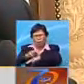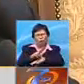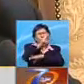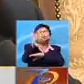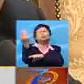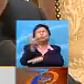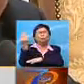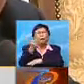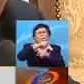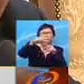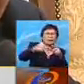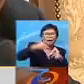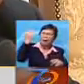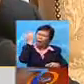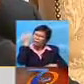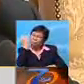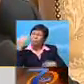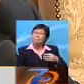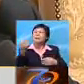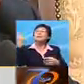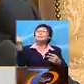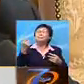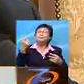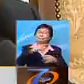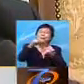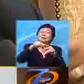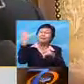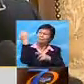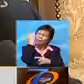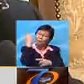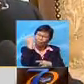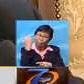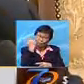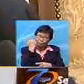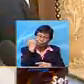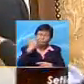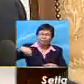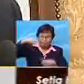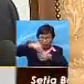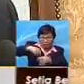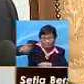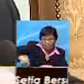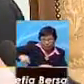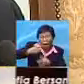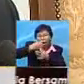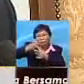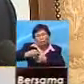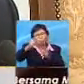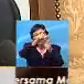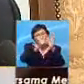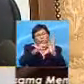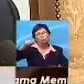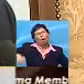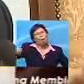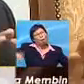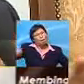normally, apabila hakim-hakim dalam pembicaraan ataupun peguam-peguam berhujah dalam